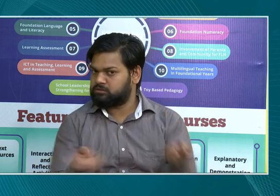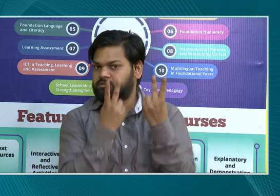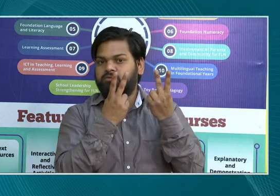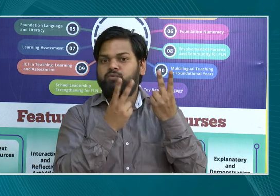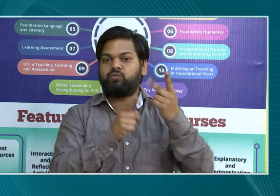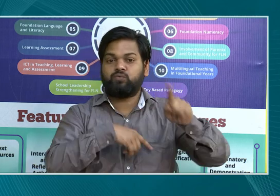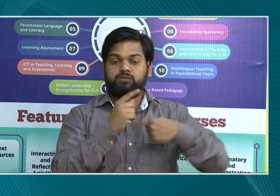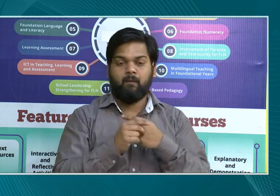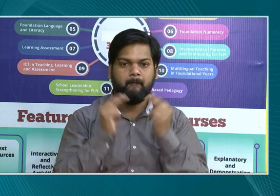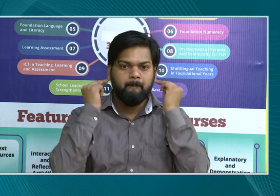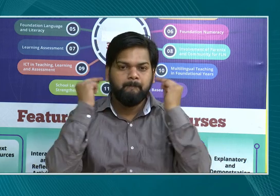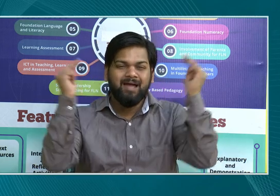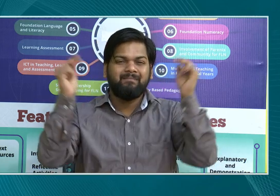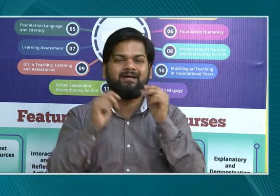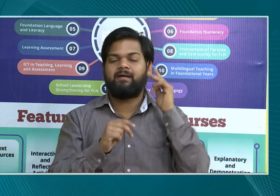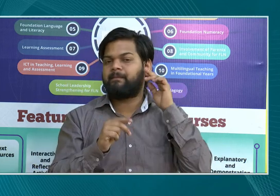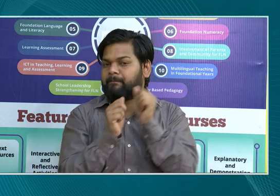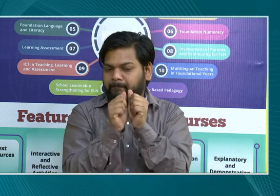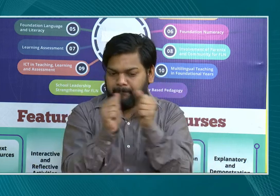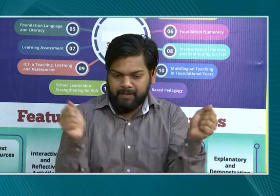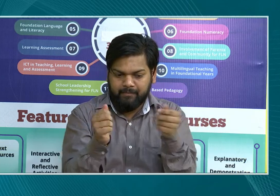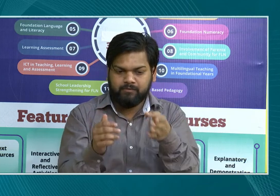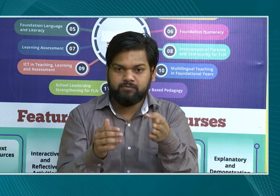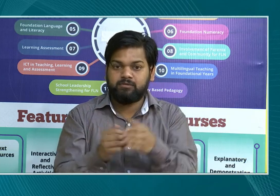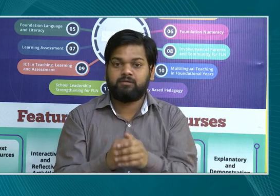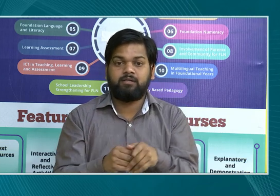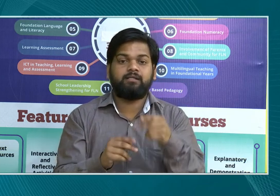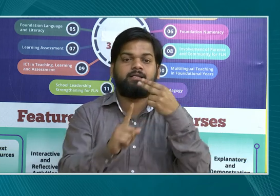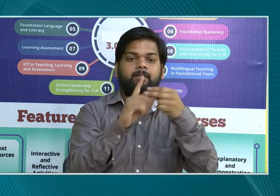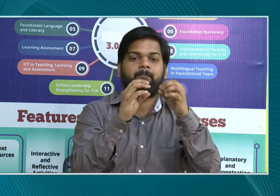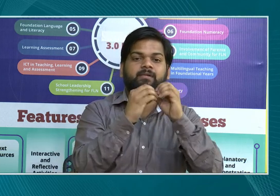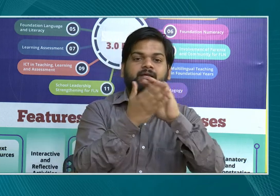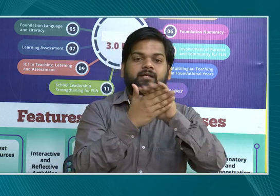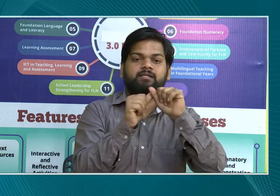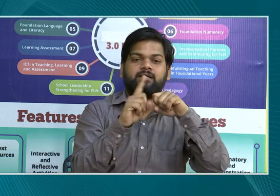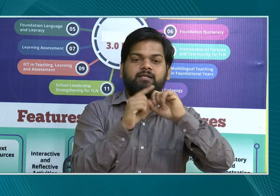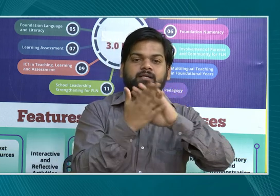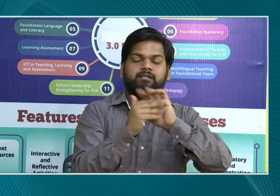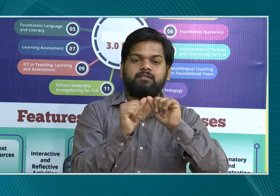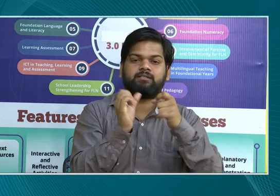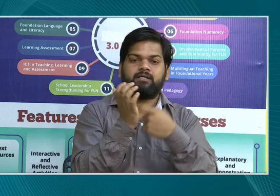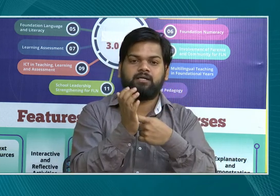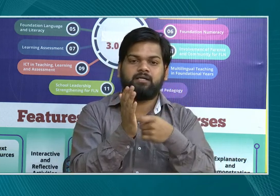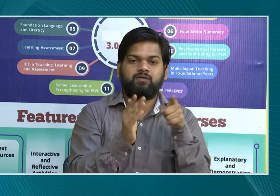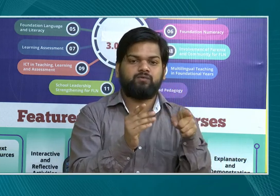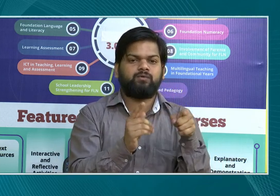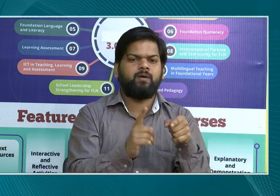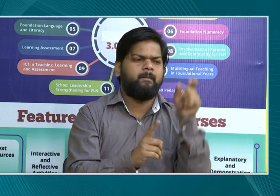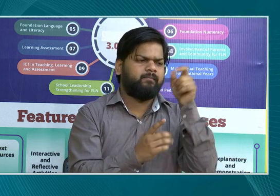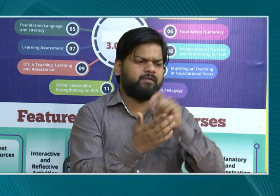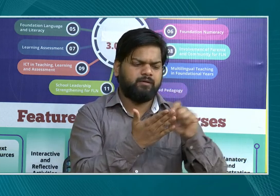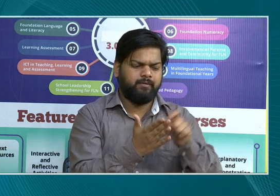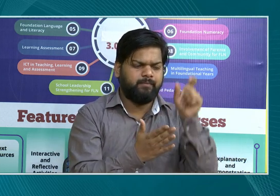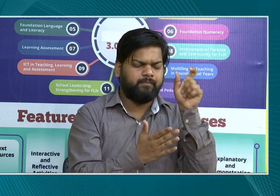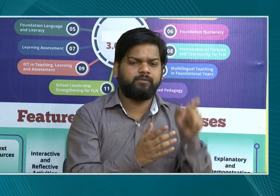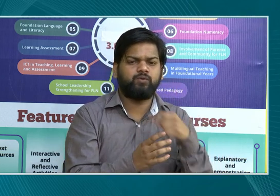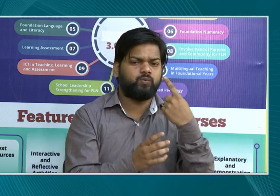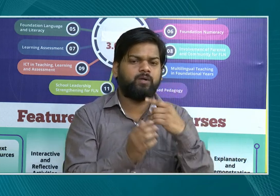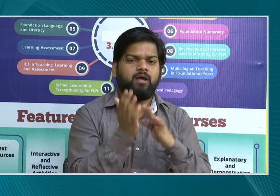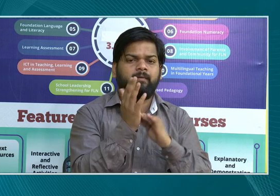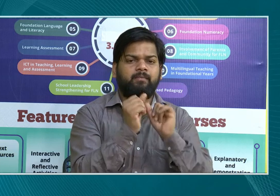प्रसिद्ध अखबार था यही महाराष्ट्र का ही बाकर महादेव इसका अखबार था उसमें यह मिलती है